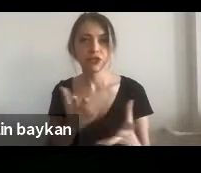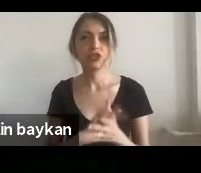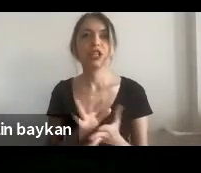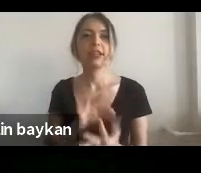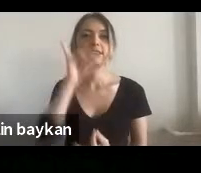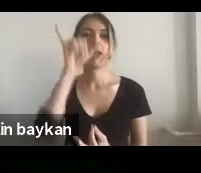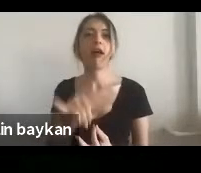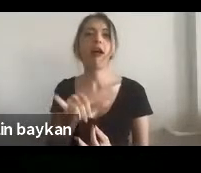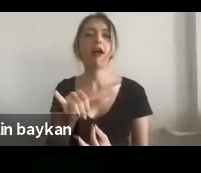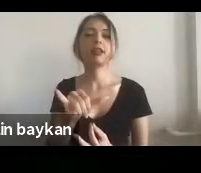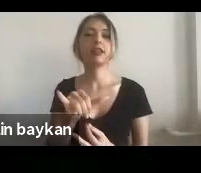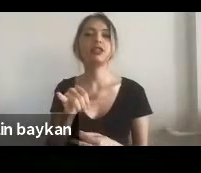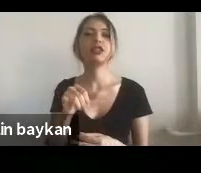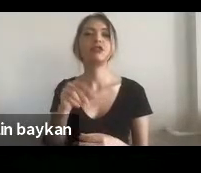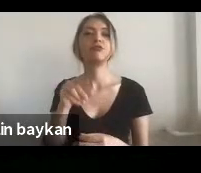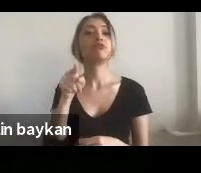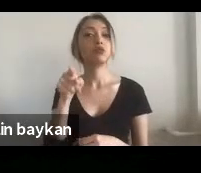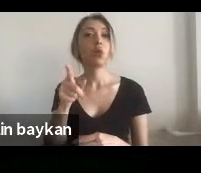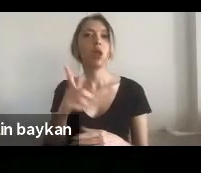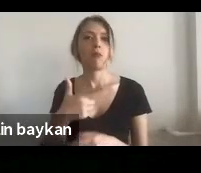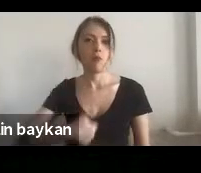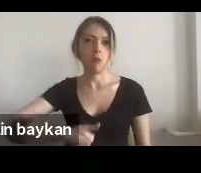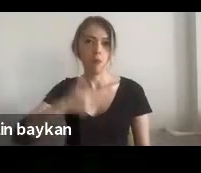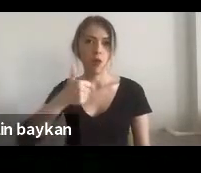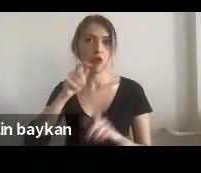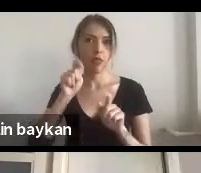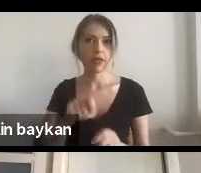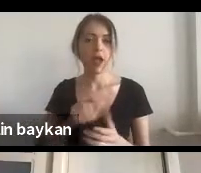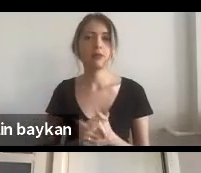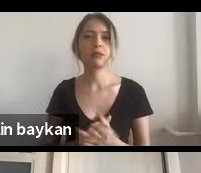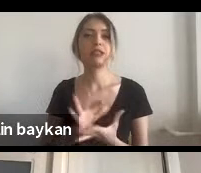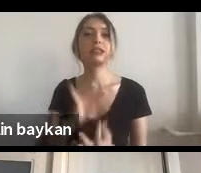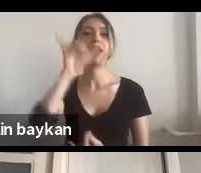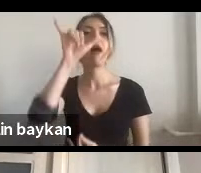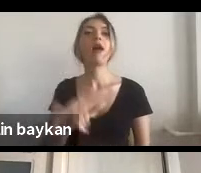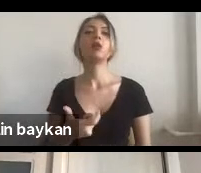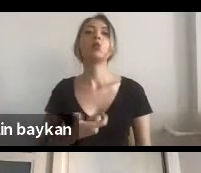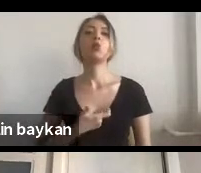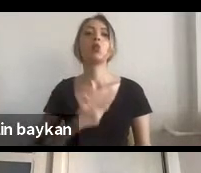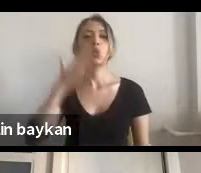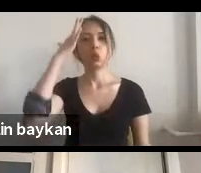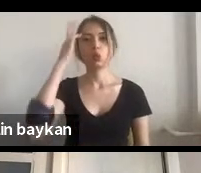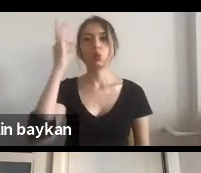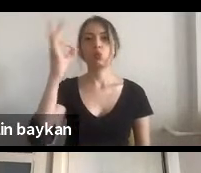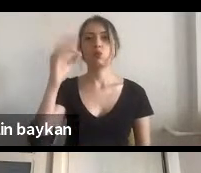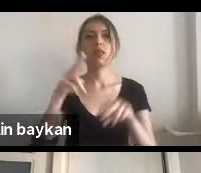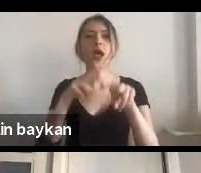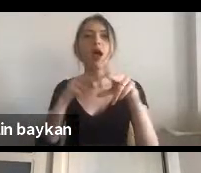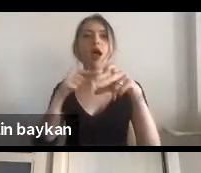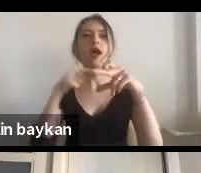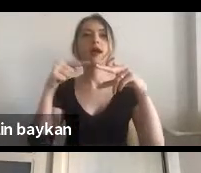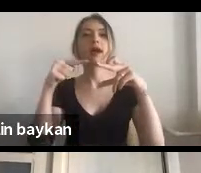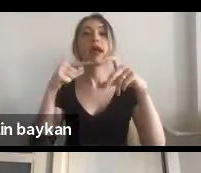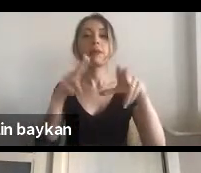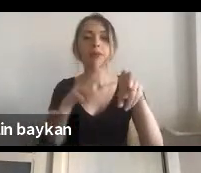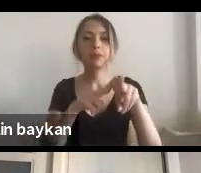İnsan Hakları Kürsüsü'nün de başkanı olan bir insan hakları hukuku uzmanı Doçent Doktor Kerem